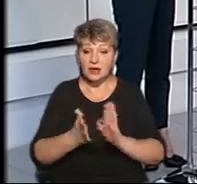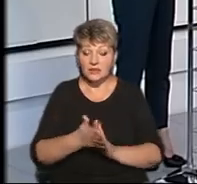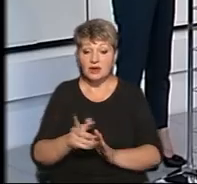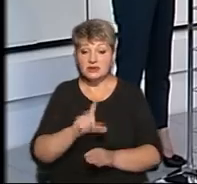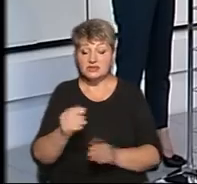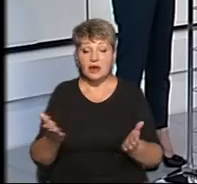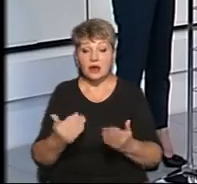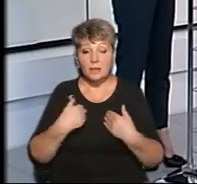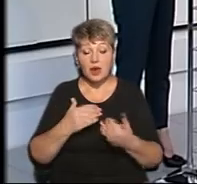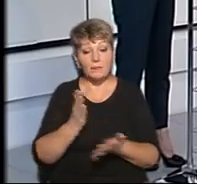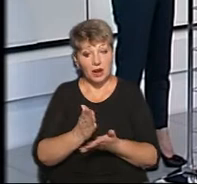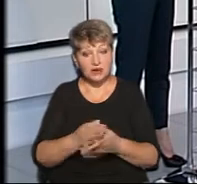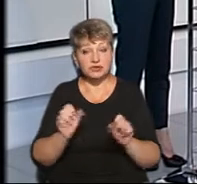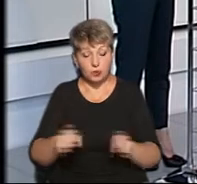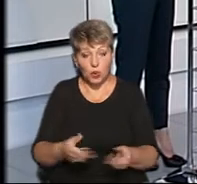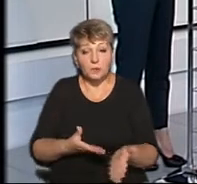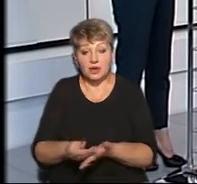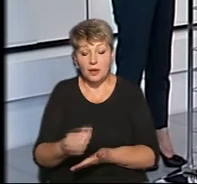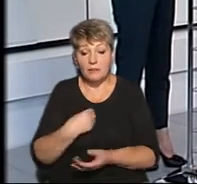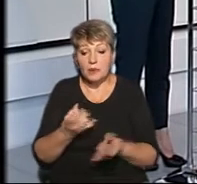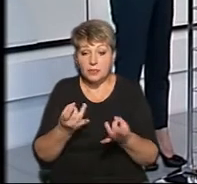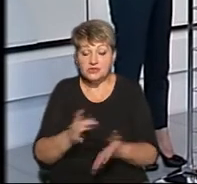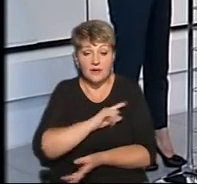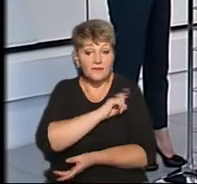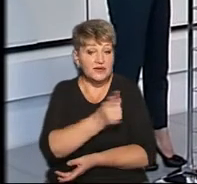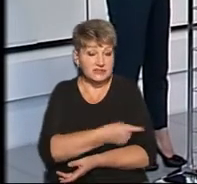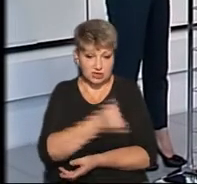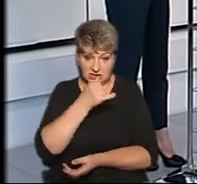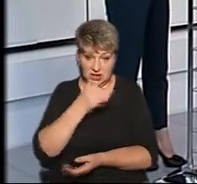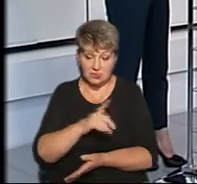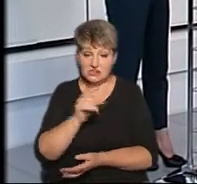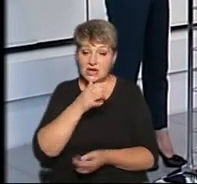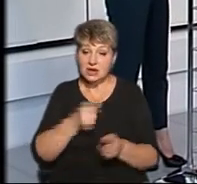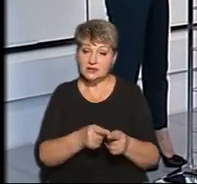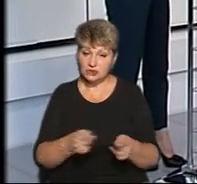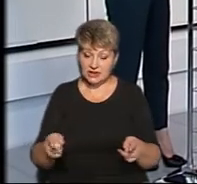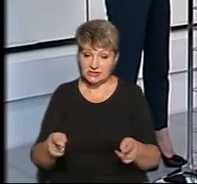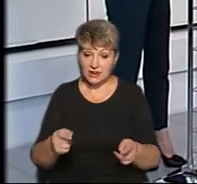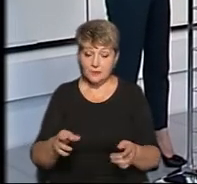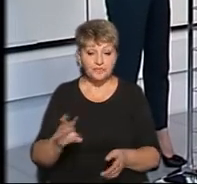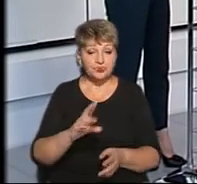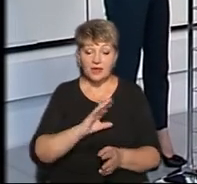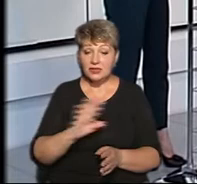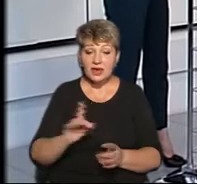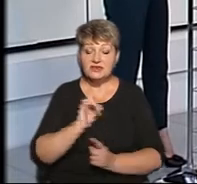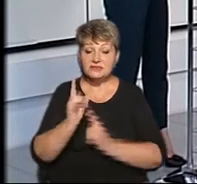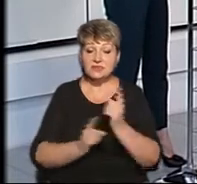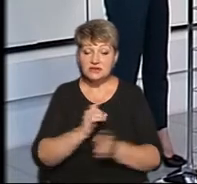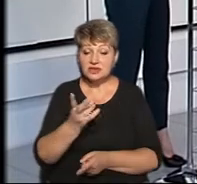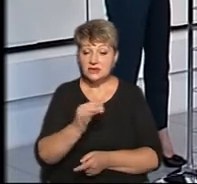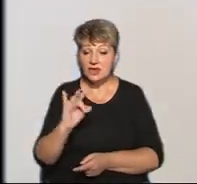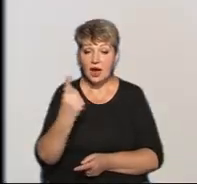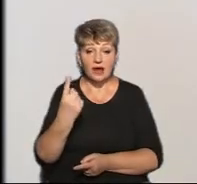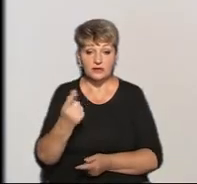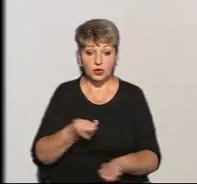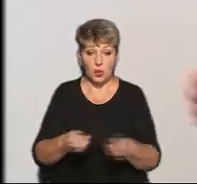мали змогу платити, тому що ми не могли фізично платити. Більше того, за весь цей час не змінився жоден директор і керівник підприємства, хоча